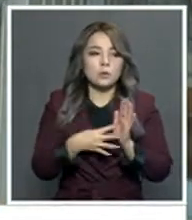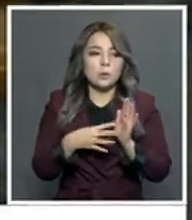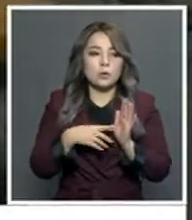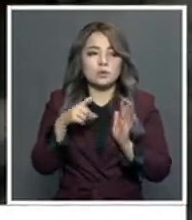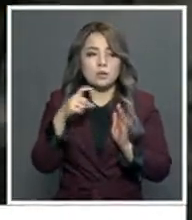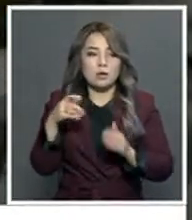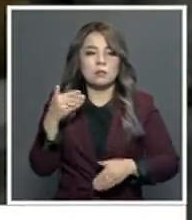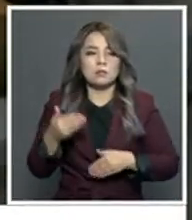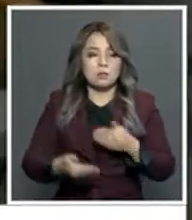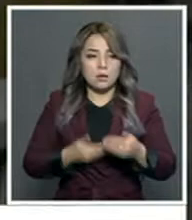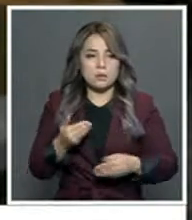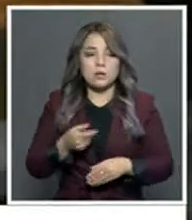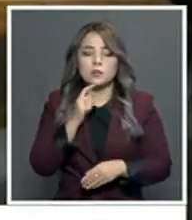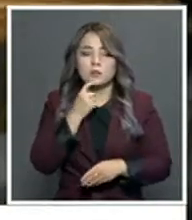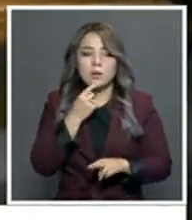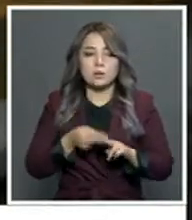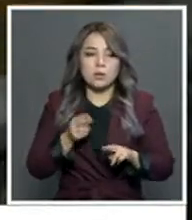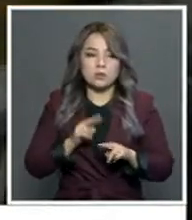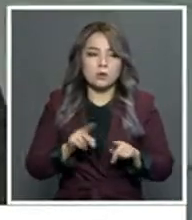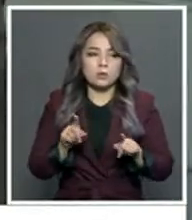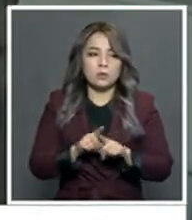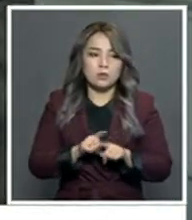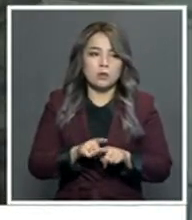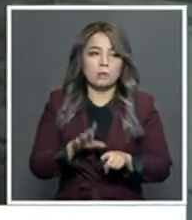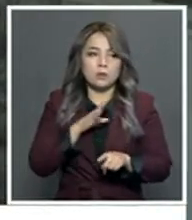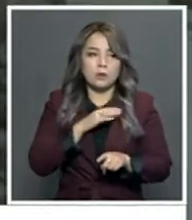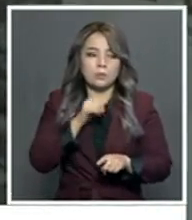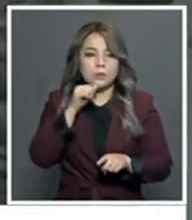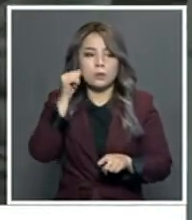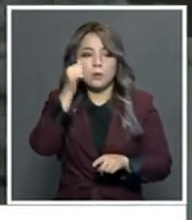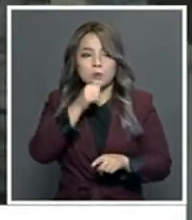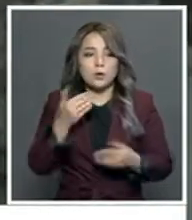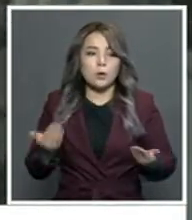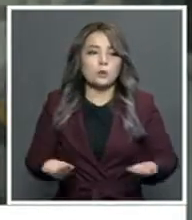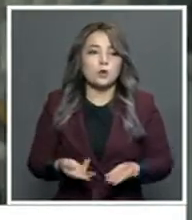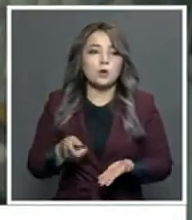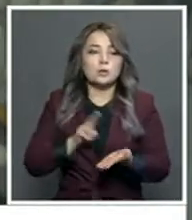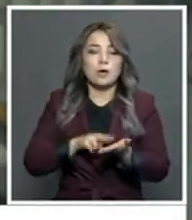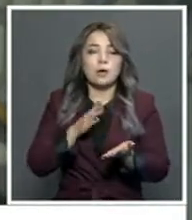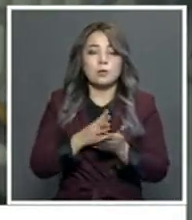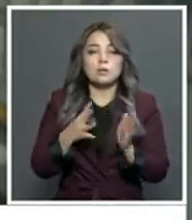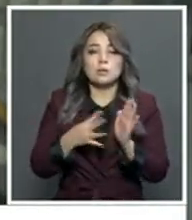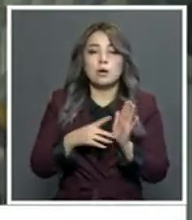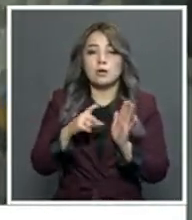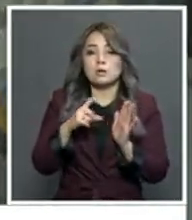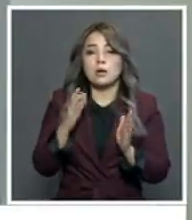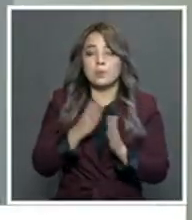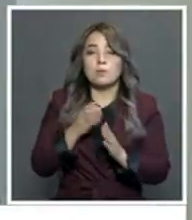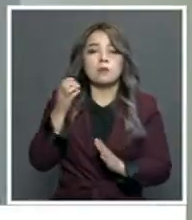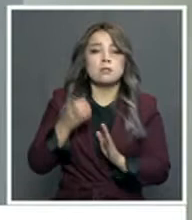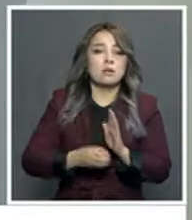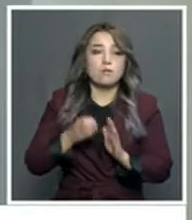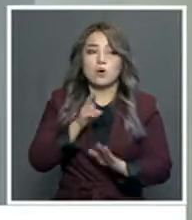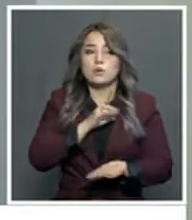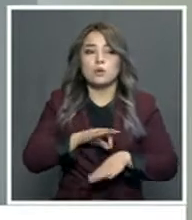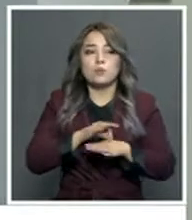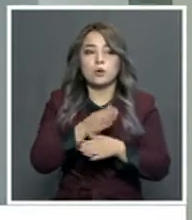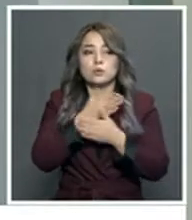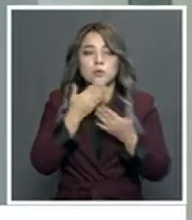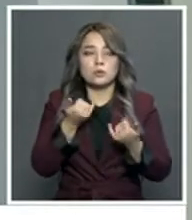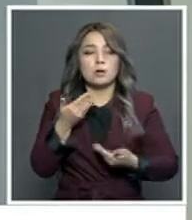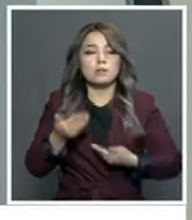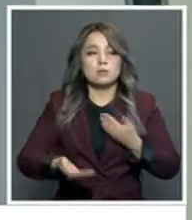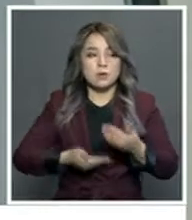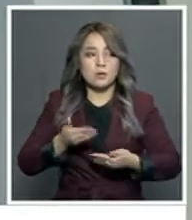дейін. Ал мына 9 қабатты үйге де тұрғындар былтыр жыл соңында қоныстанған. Содан бері лифт істемейді. Кәрі жас жоғары қабатқа